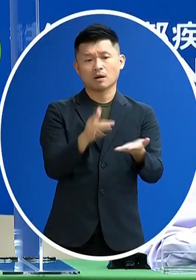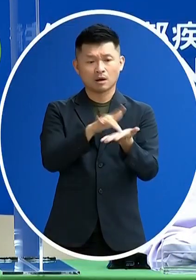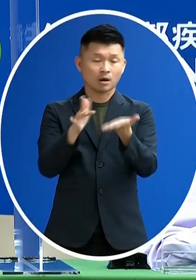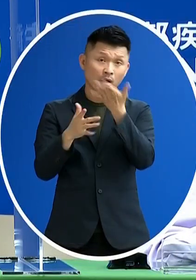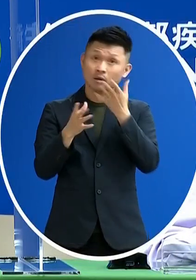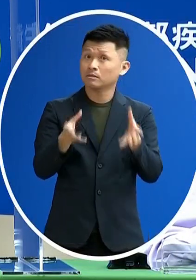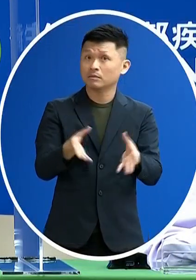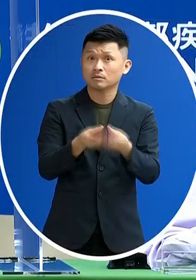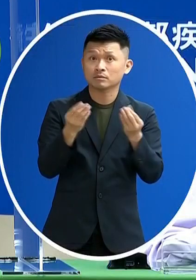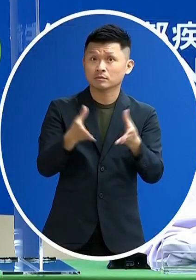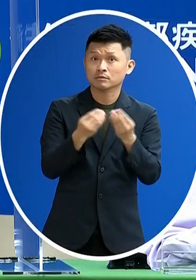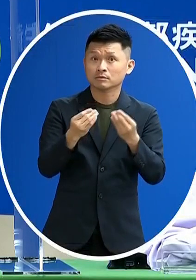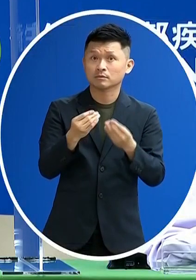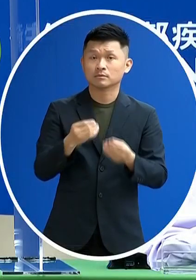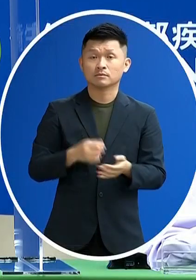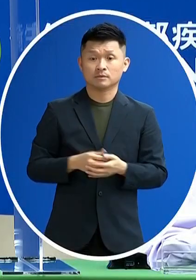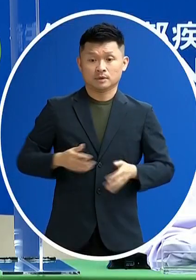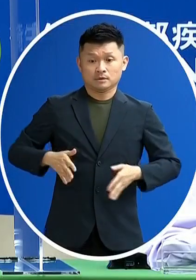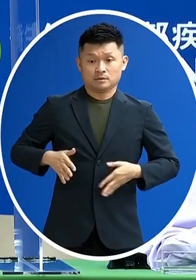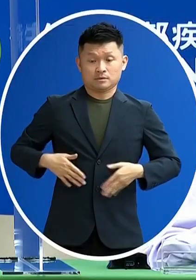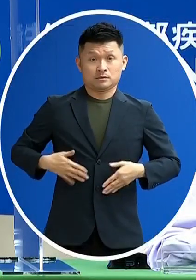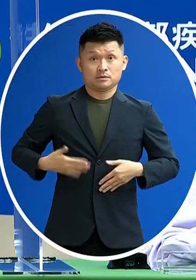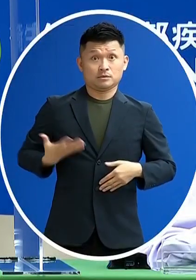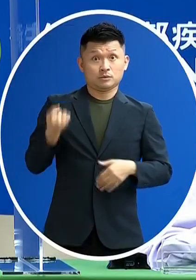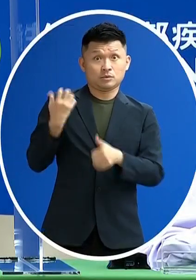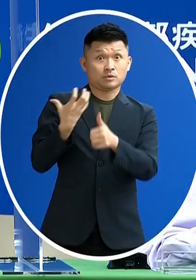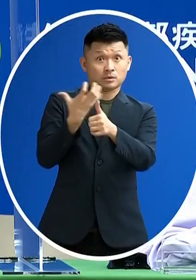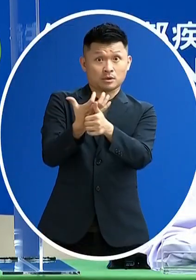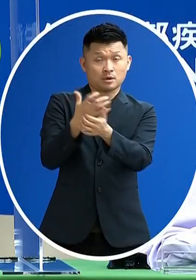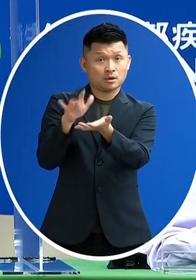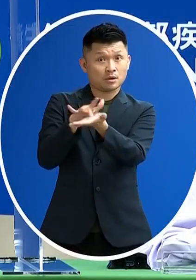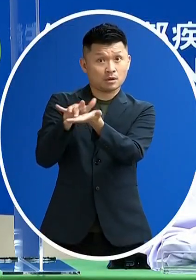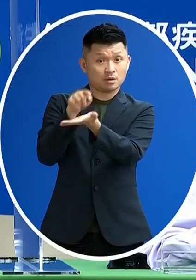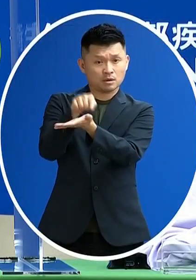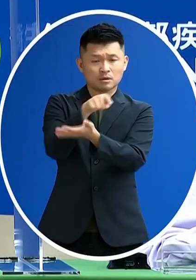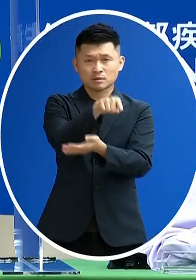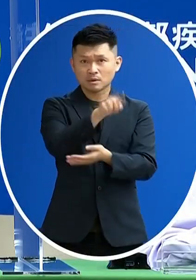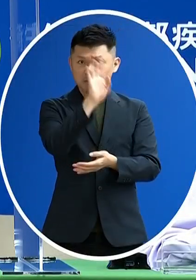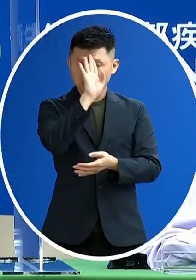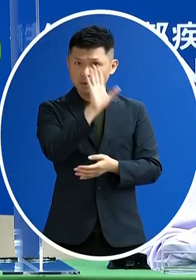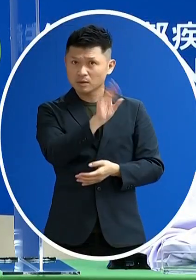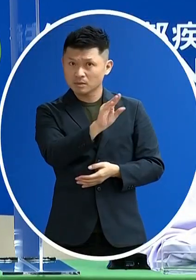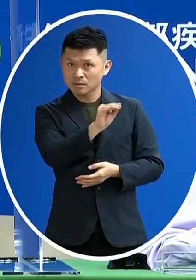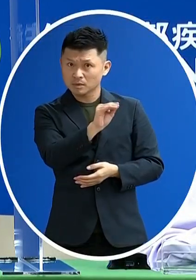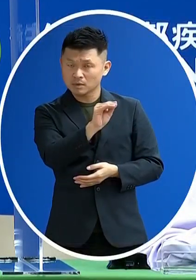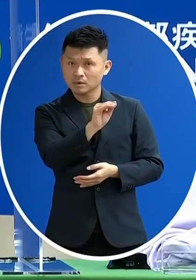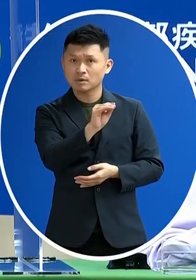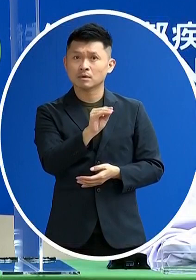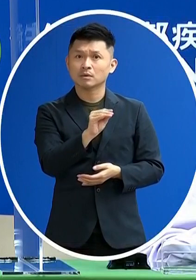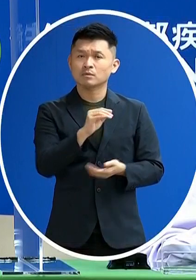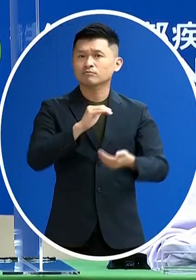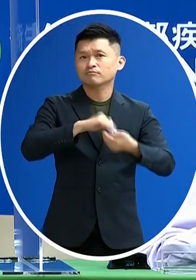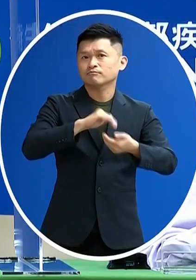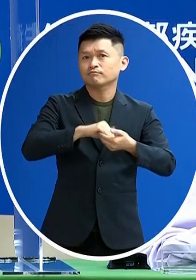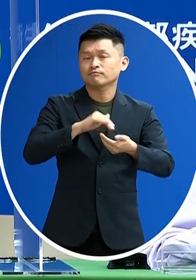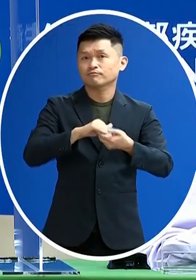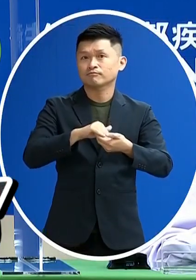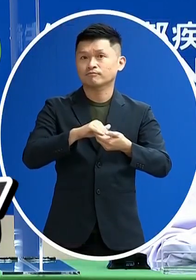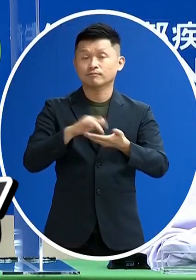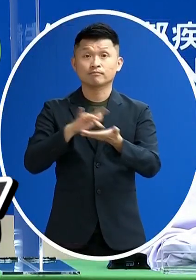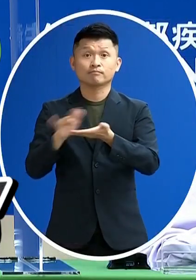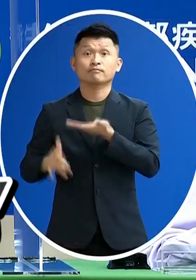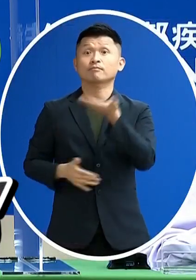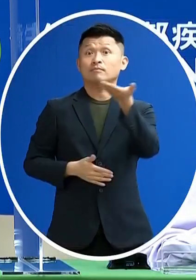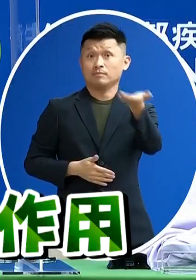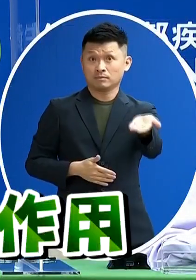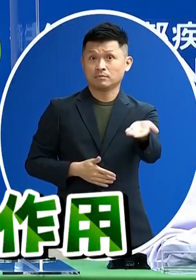的。那这些 EUA 的药物，在不确定他确定的病人、确定的一个病人的情况之下，你给